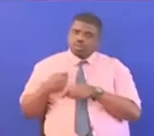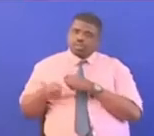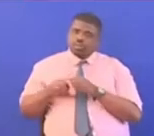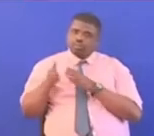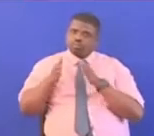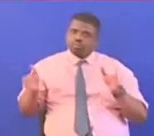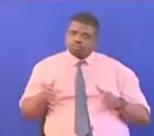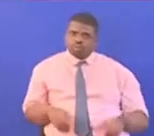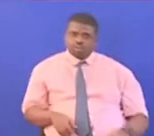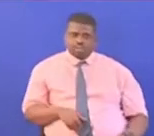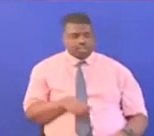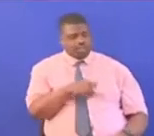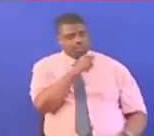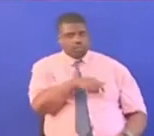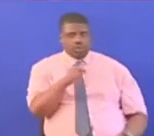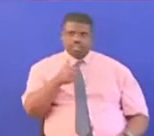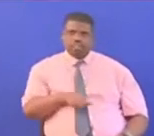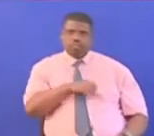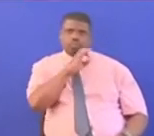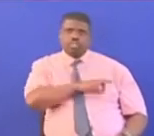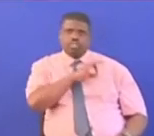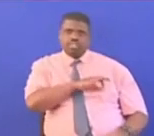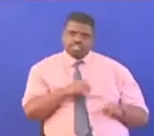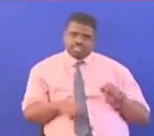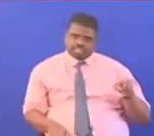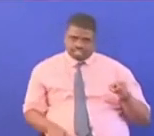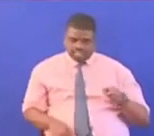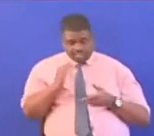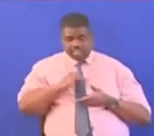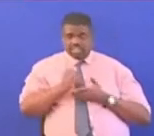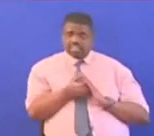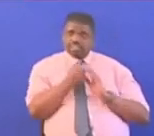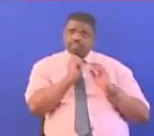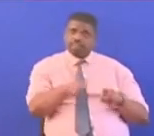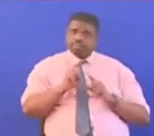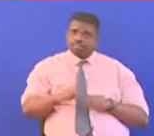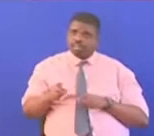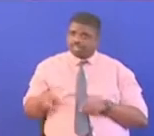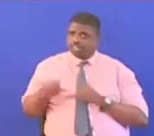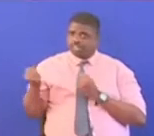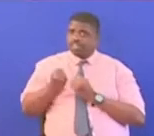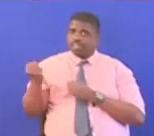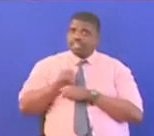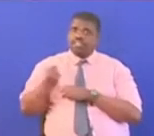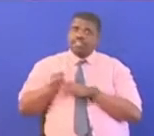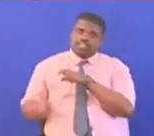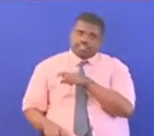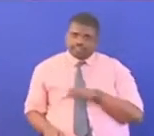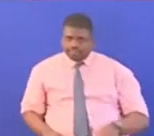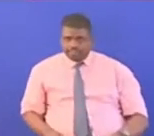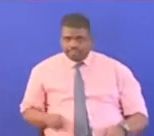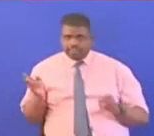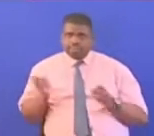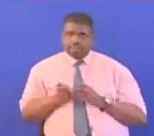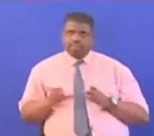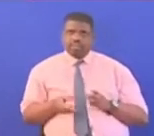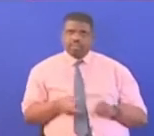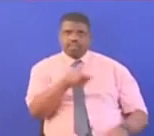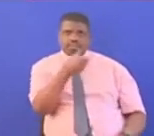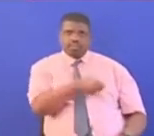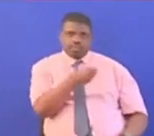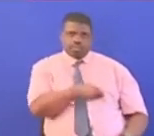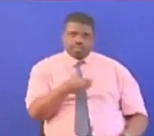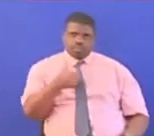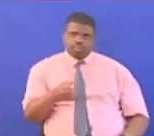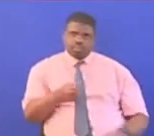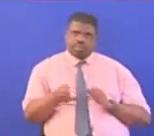kufungua fursa kwa Watanzania za kujiajiri kwenye sekta mbalimbali za uzalishaji. Lakini vile vile nimpongeze na